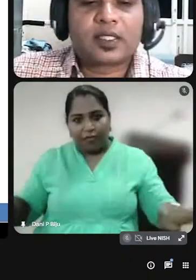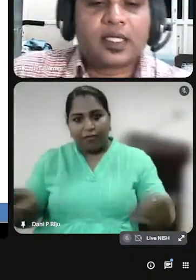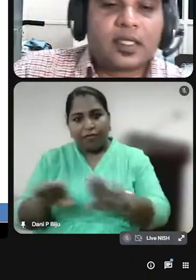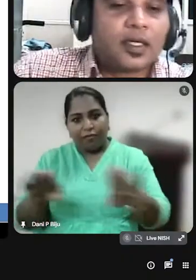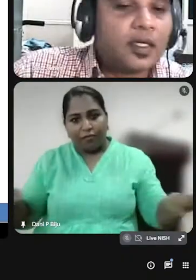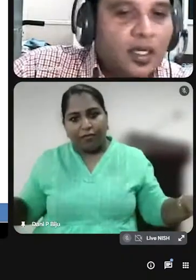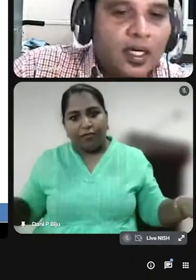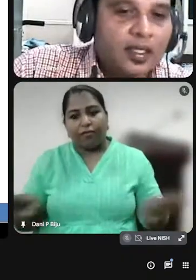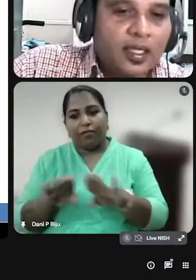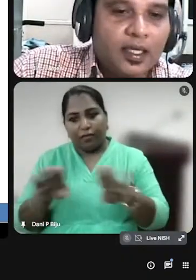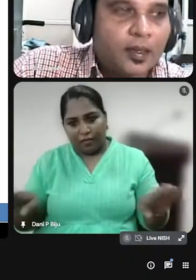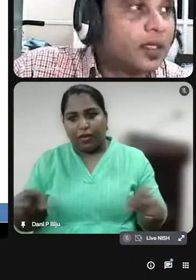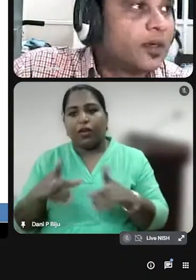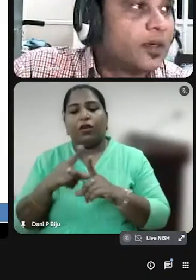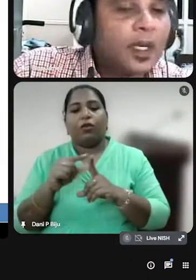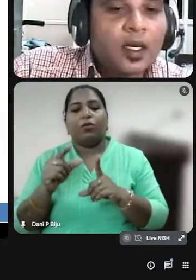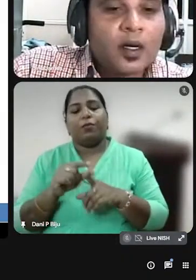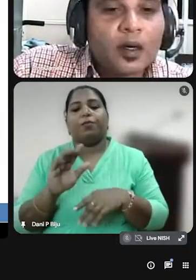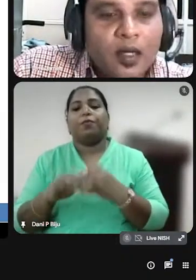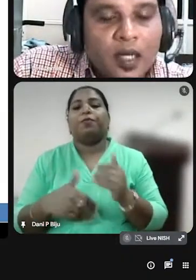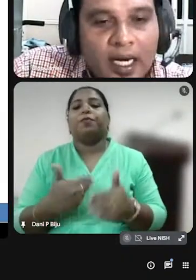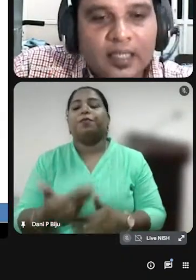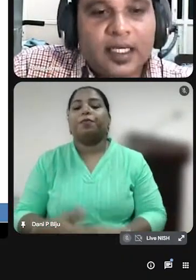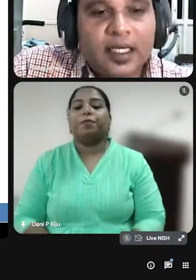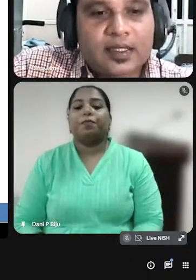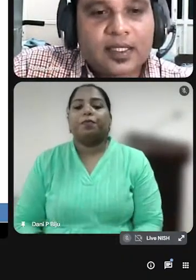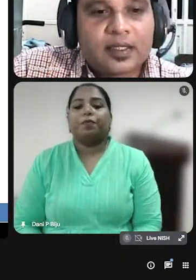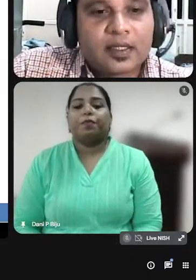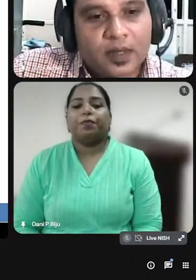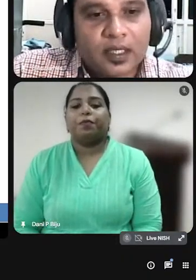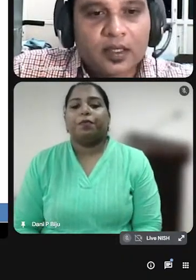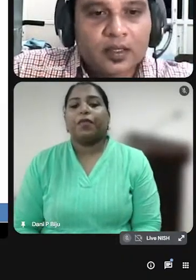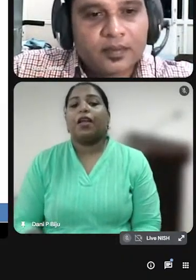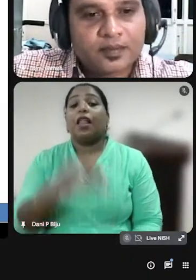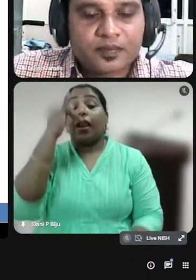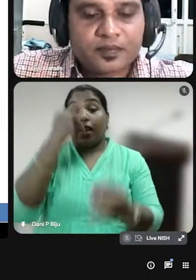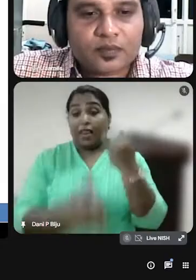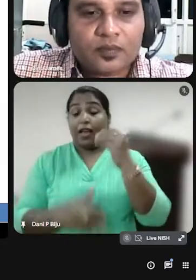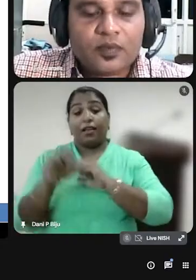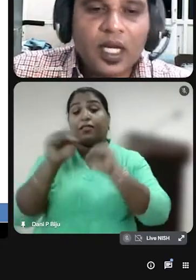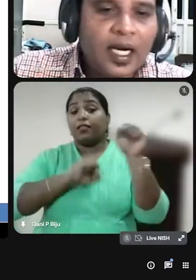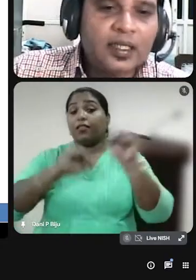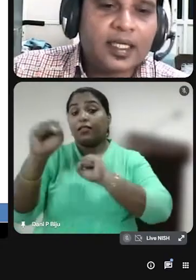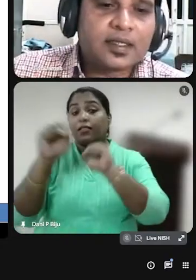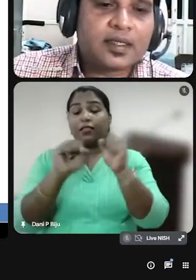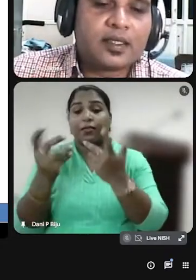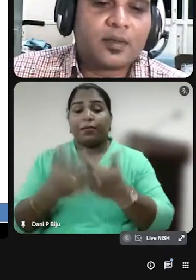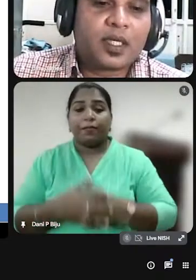ചെയ്യുന്ന എക്സസൈസ് ആണ് അതിലേക്ക് പറയുന്നത്. അടുത്ത എക്സസൈസ് എന്ന് പറയുന്നത്